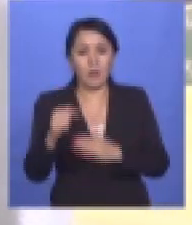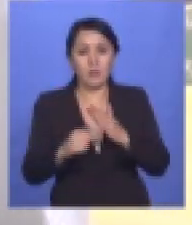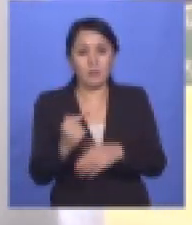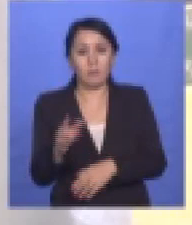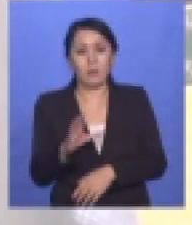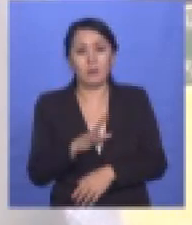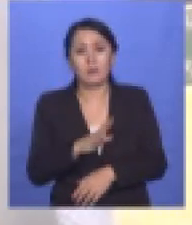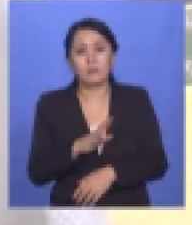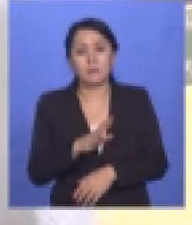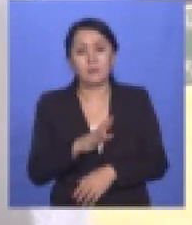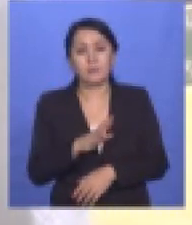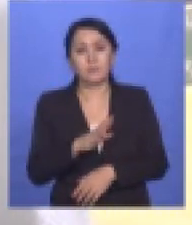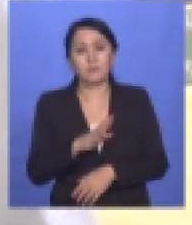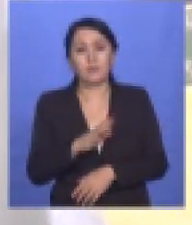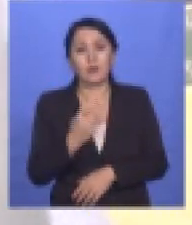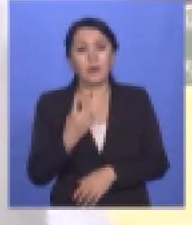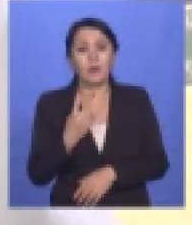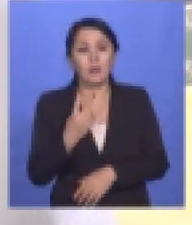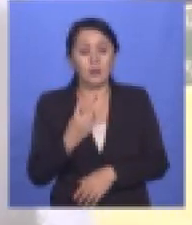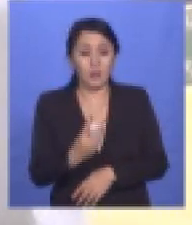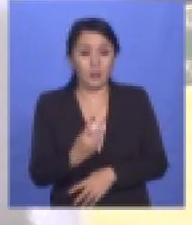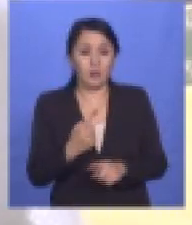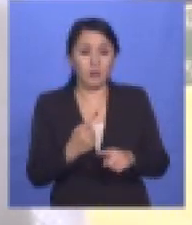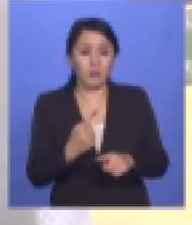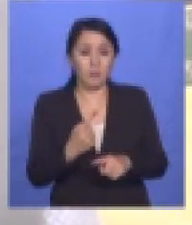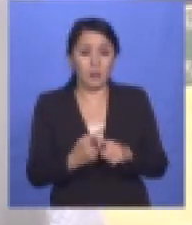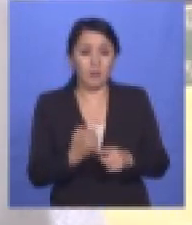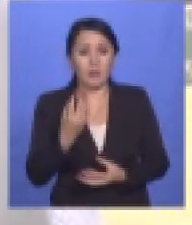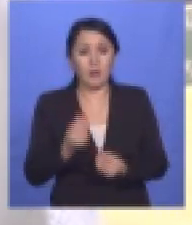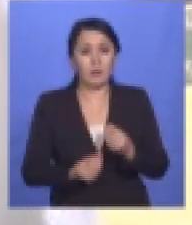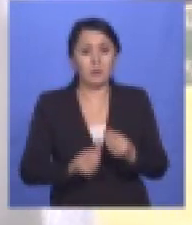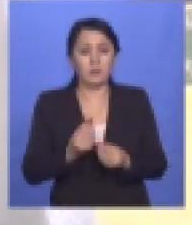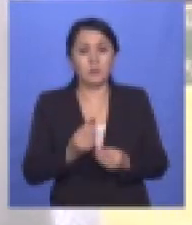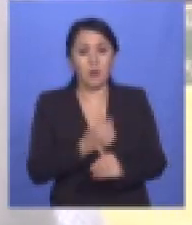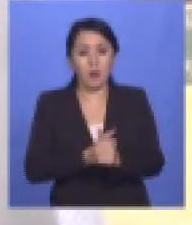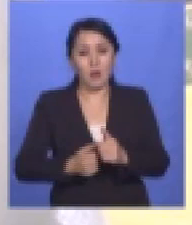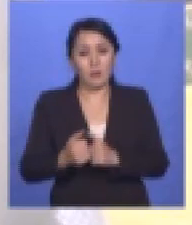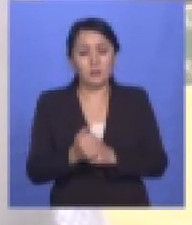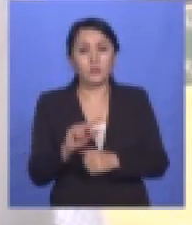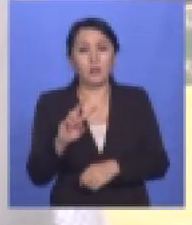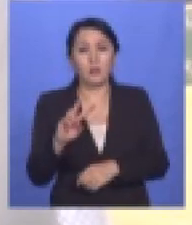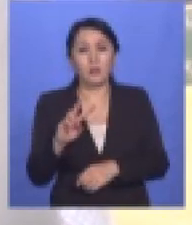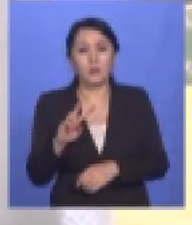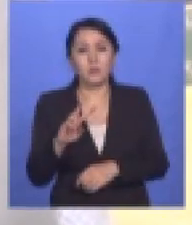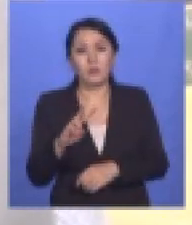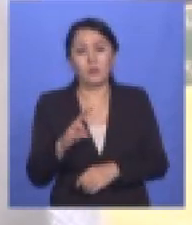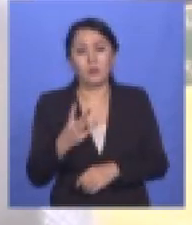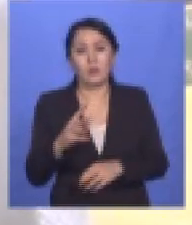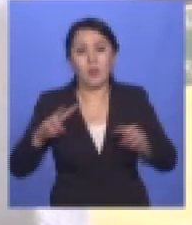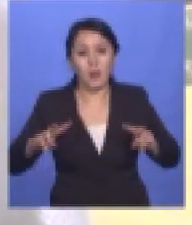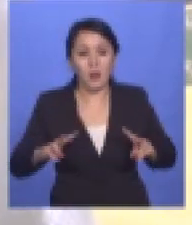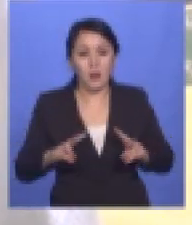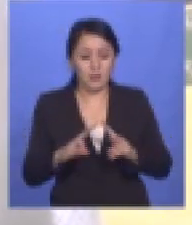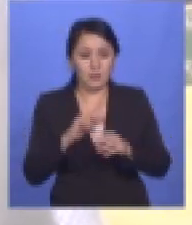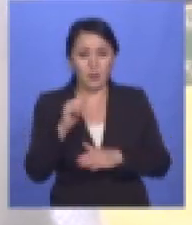Оны екі жартылай әдісімен алға шықтым. Екіншісі Астана